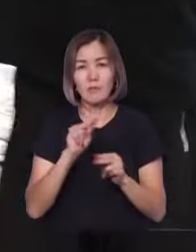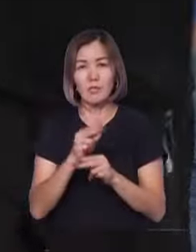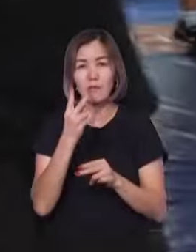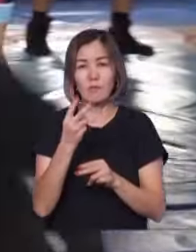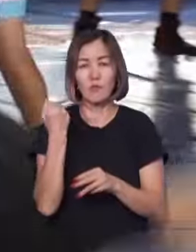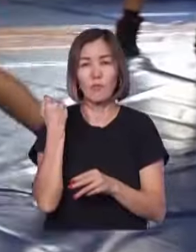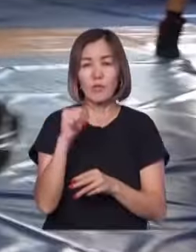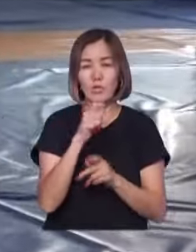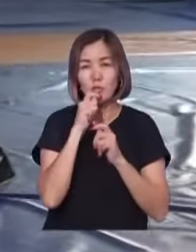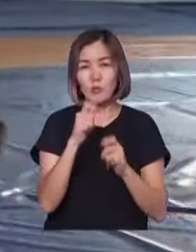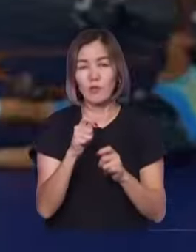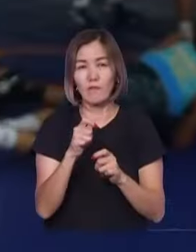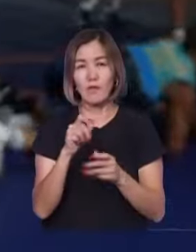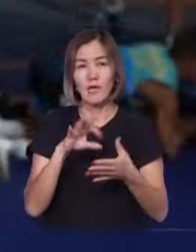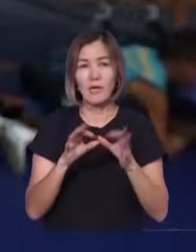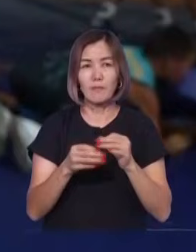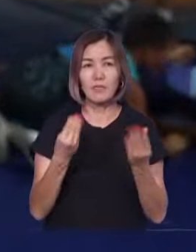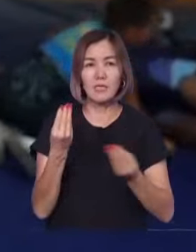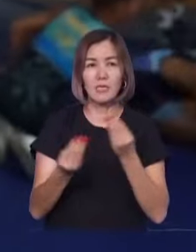жумагали ских